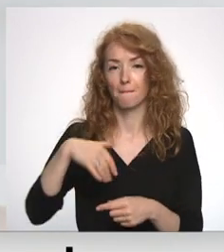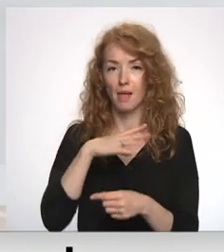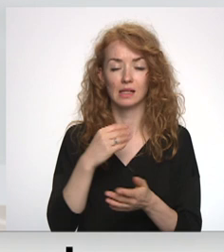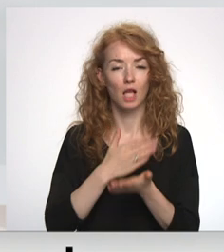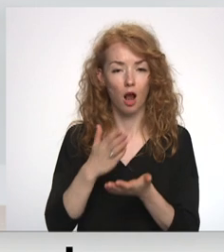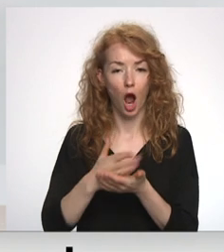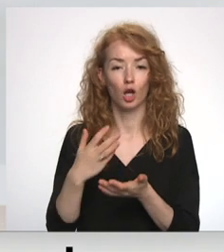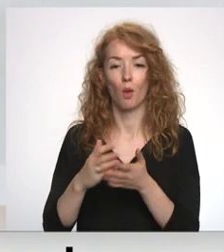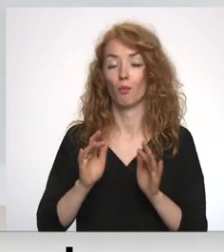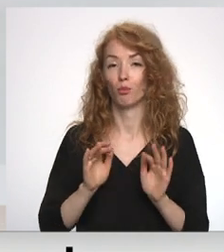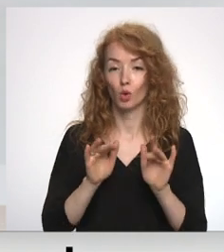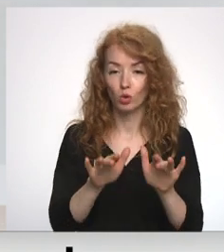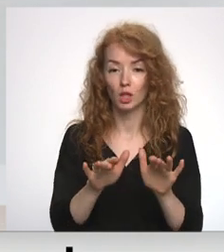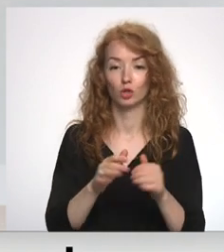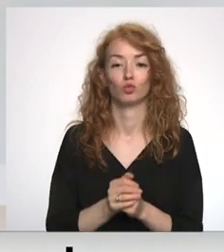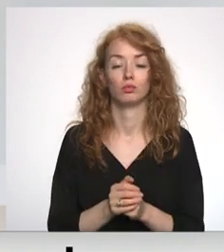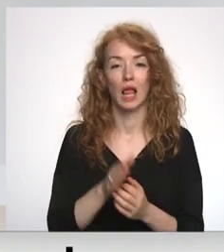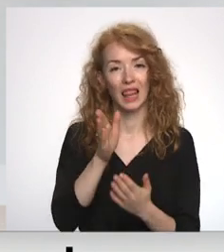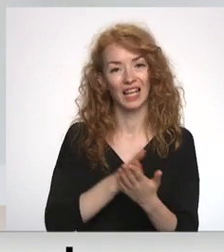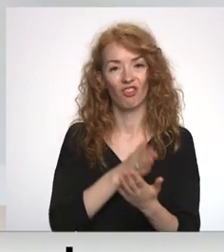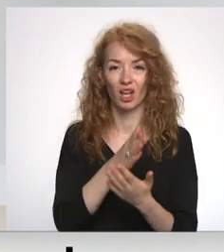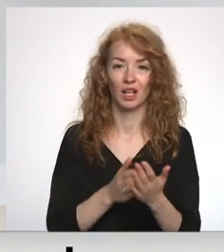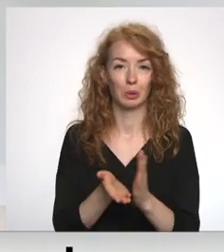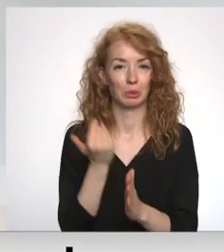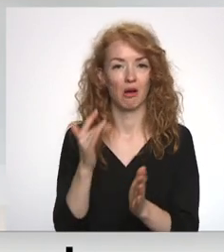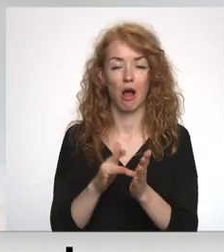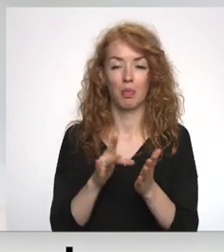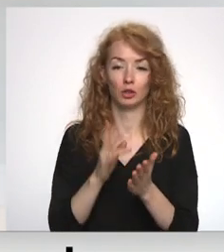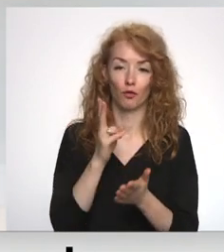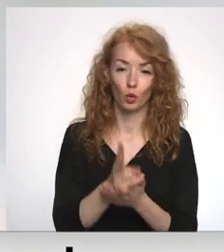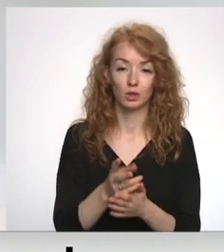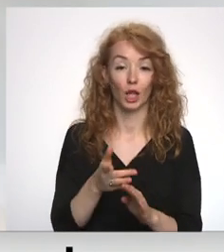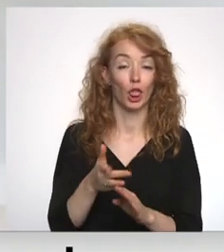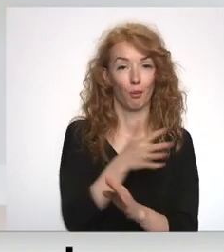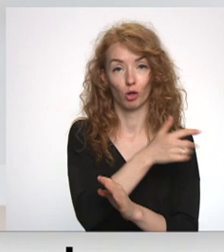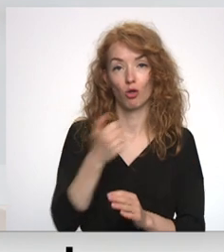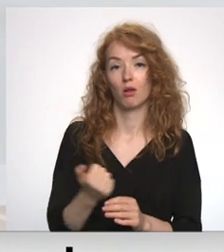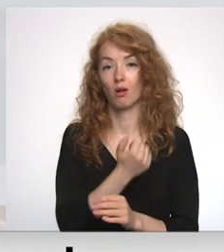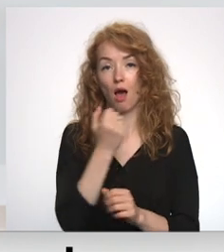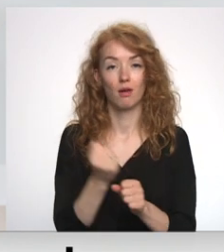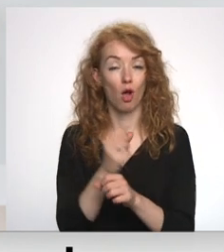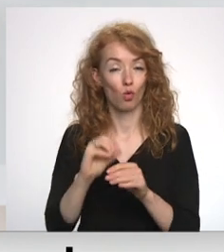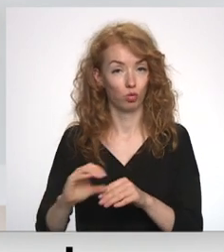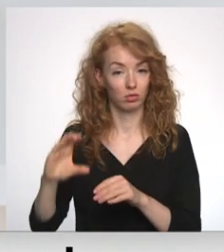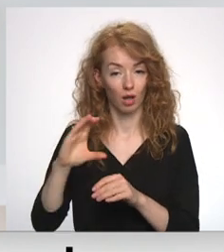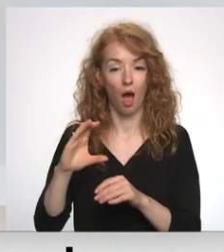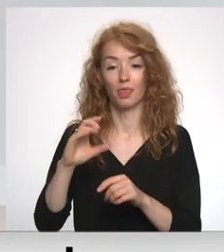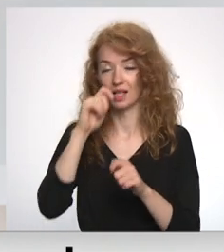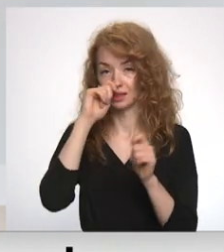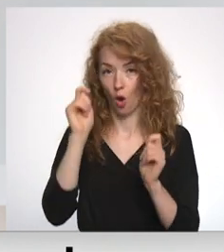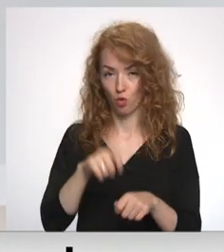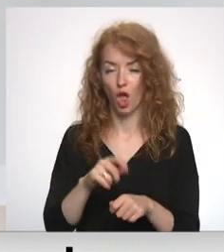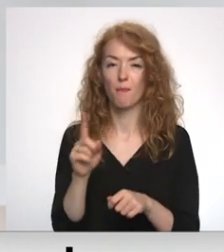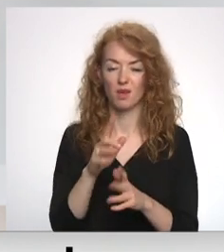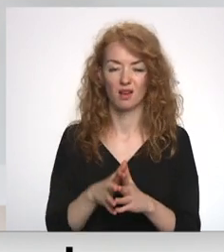sakārtojam procesus, likvidējam kaut kādas funkcijas. Iepriekšējos gados gan uzkrātie zaudējumi ir